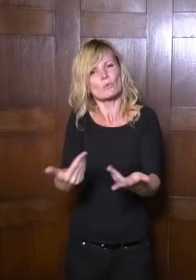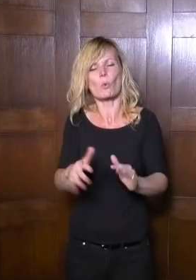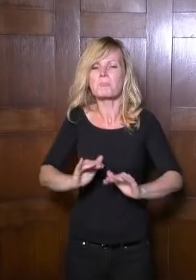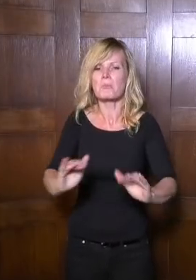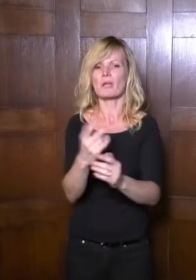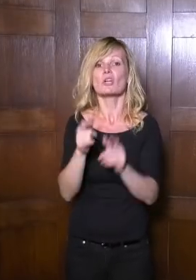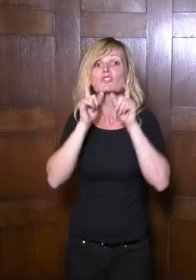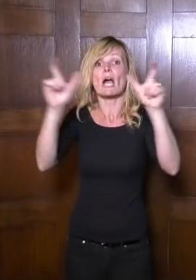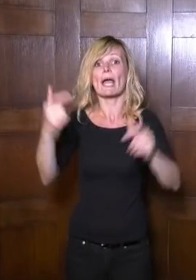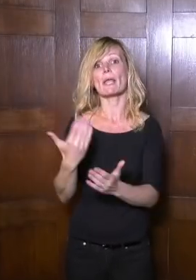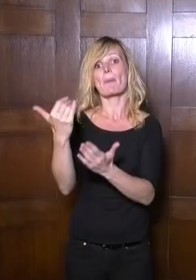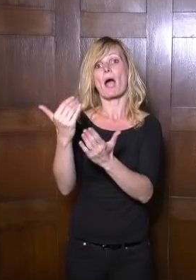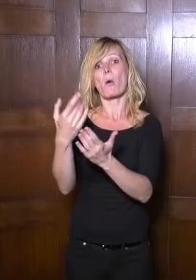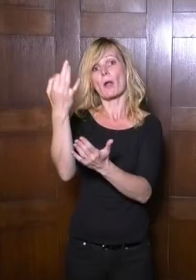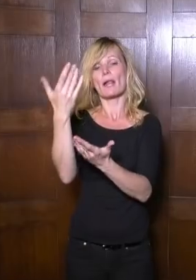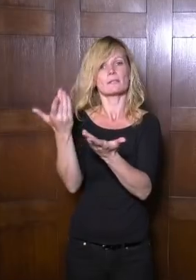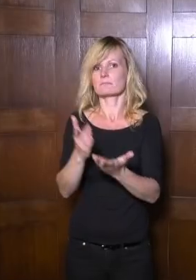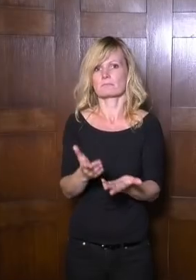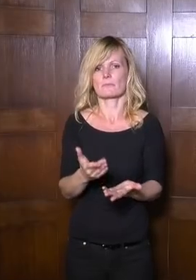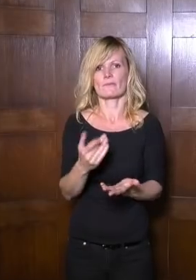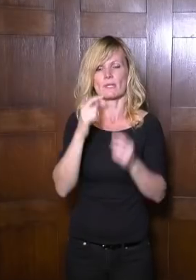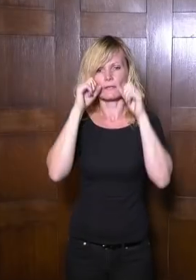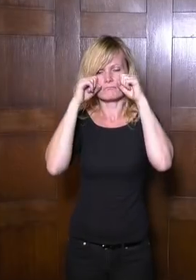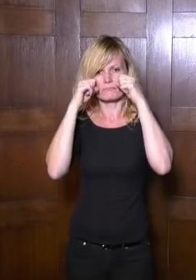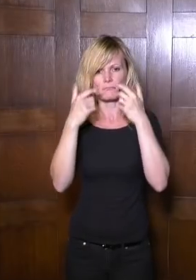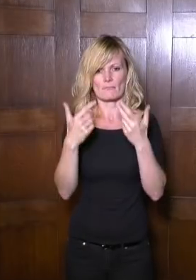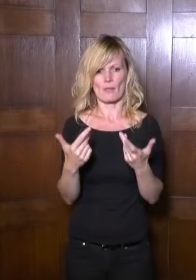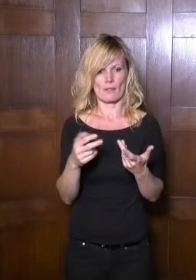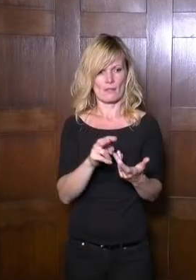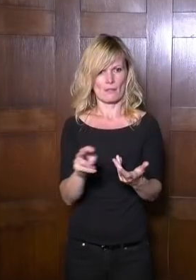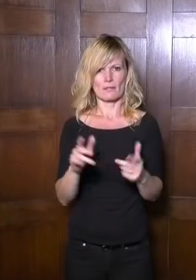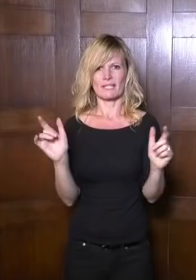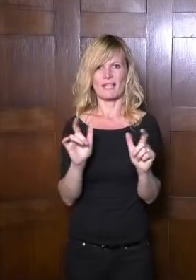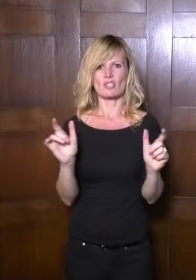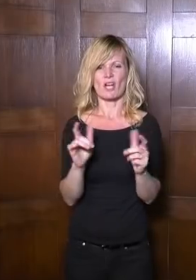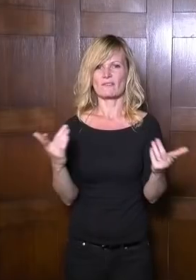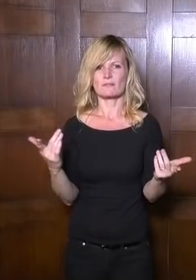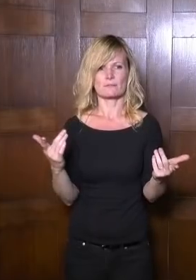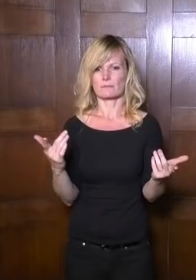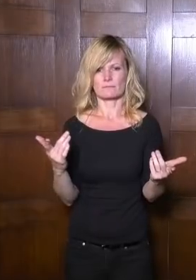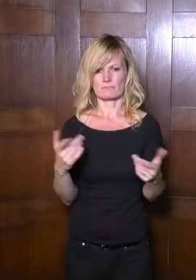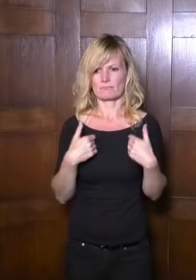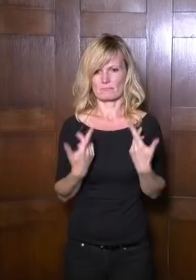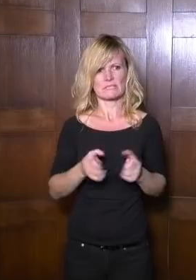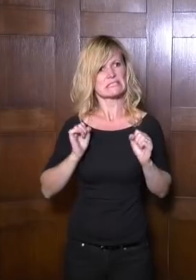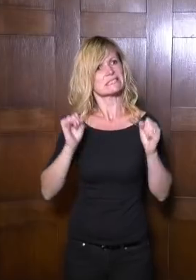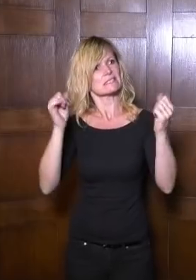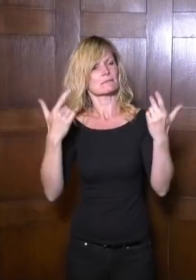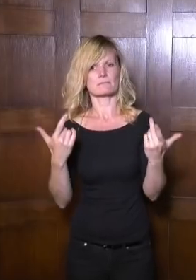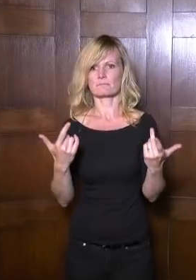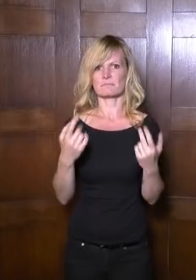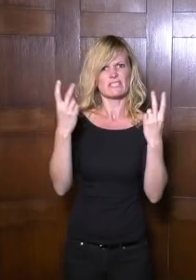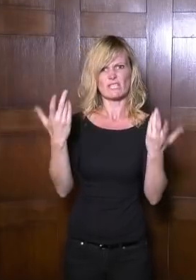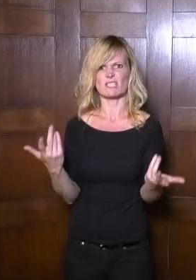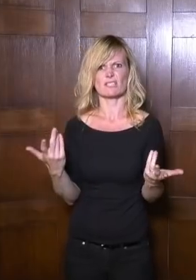viel Geld. Und haben sich ein bisschen verwundert die Augen gerieben, dass das Engagement an der Gesellschaft offenbar keine so große Rolle spielt. Und auch, dass